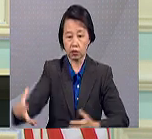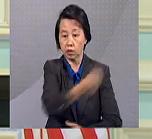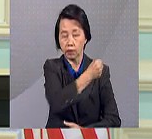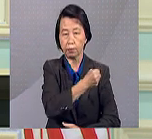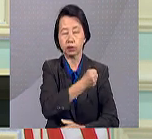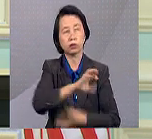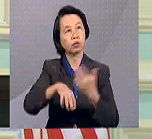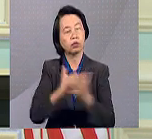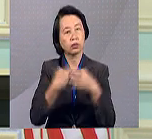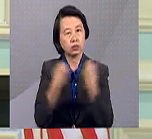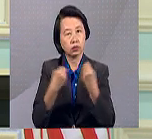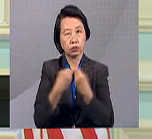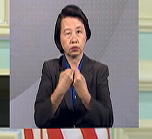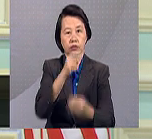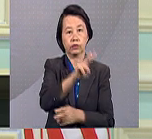berjumlah